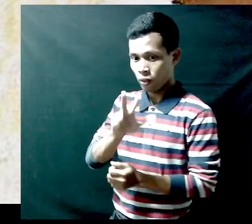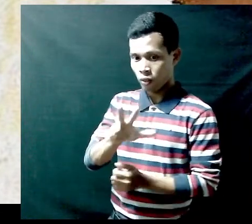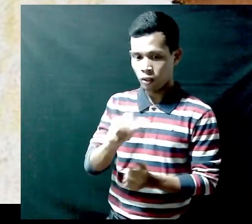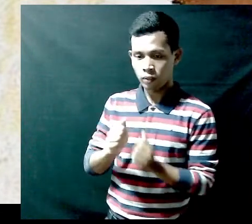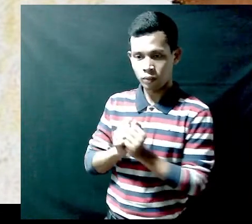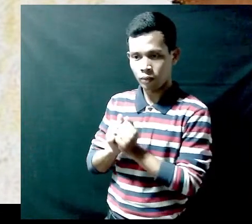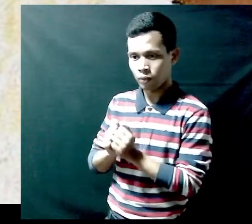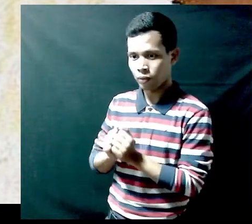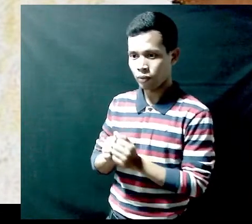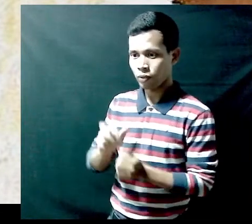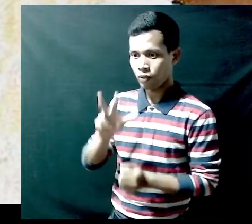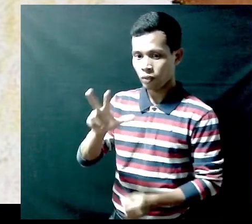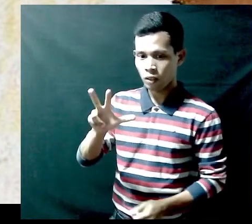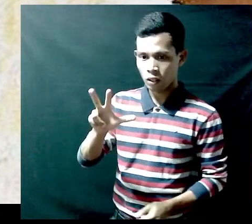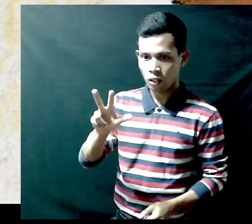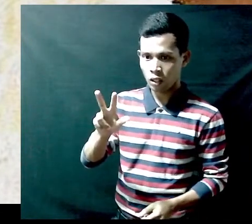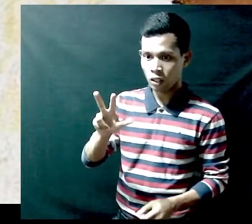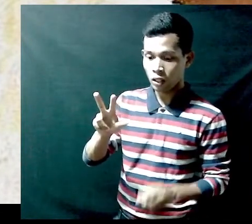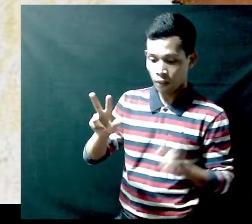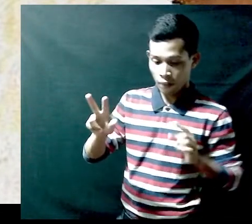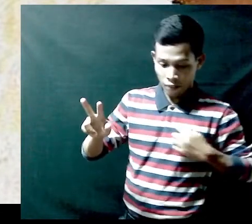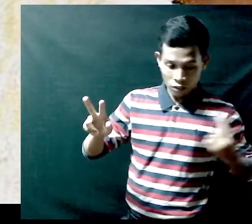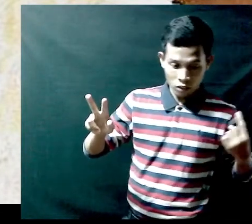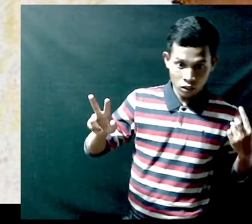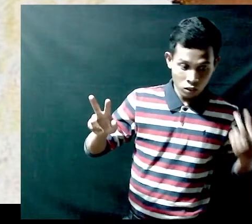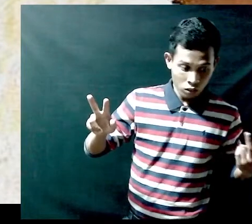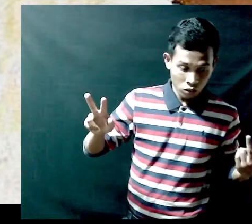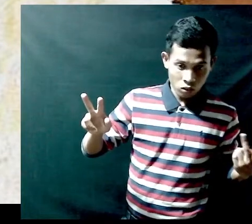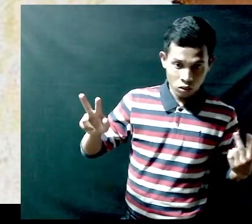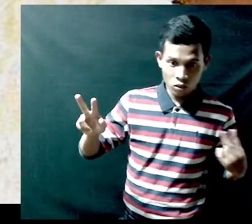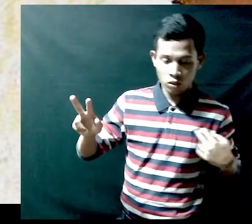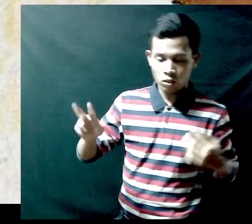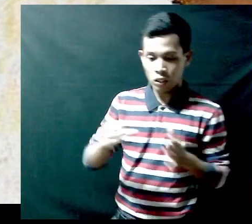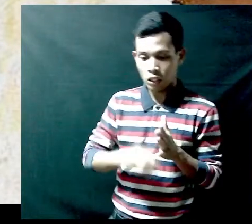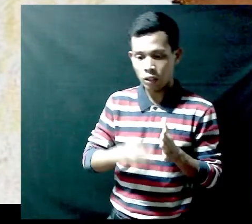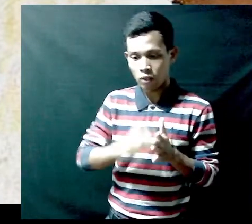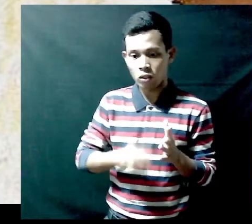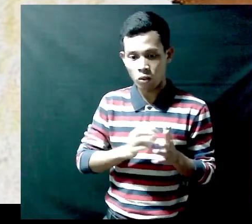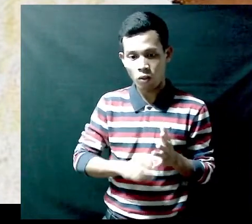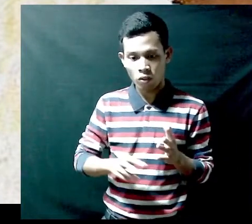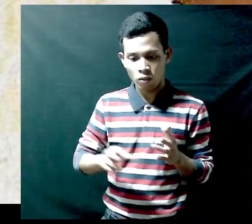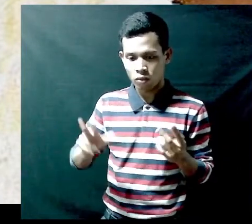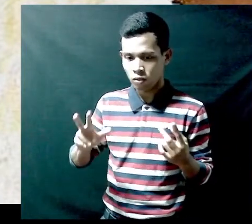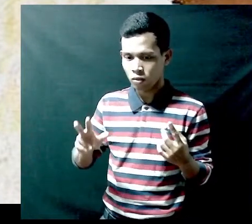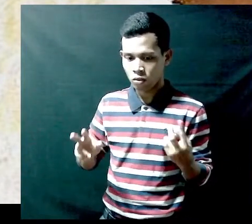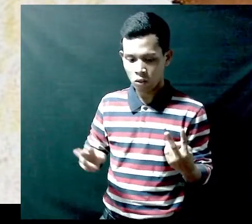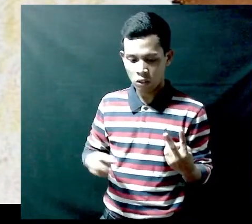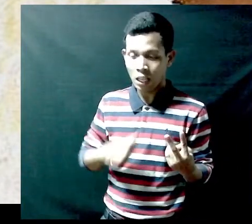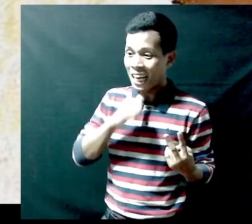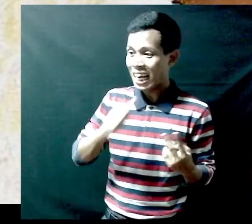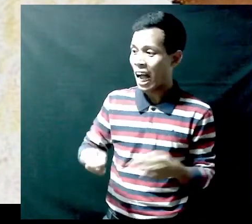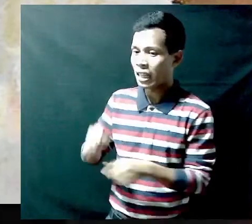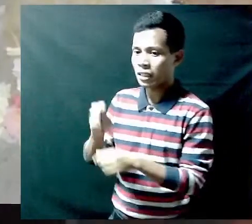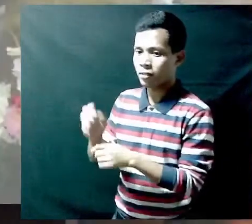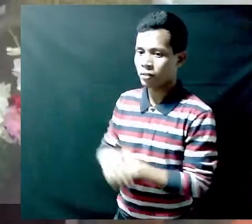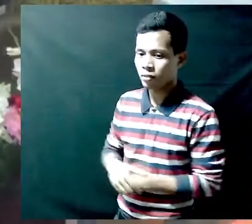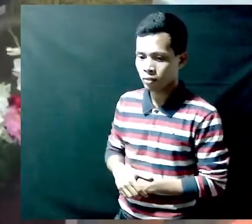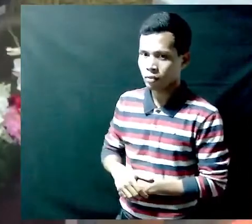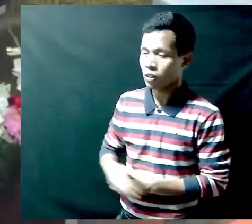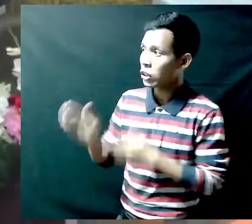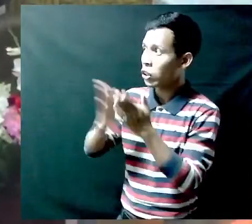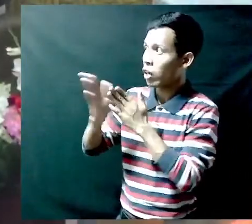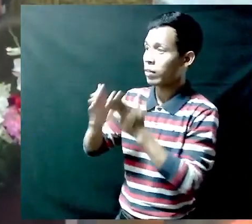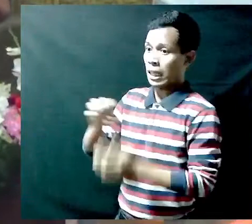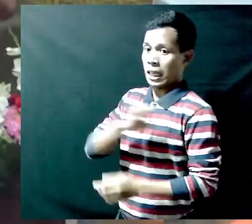Chapter 3 yun. E sa chapter 2, ang una niyang ginawa, hindi ka agad service sa Israel, hindi ka agad service kay Eli.